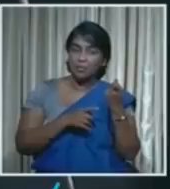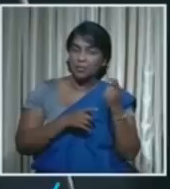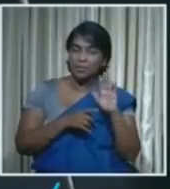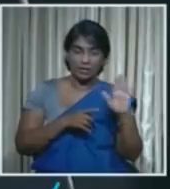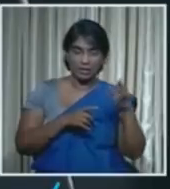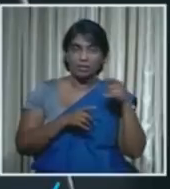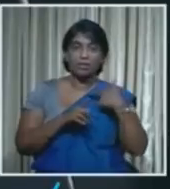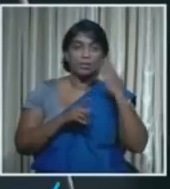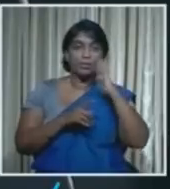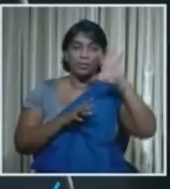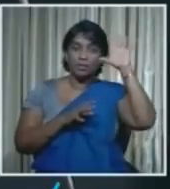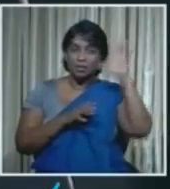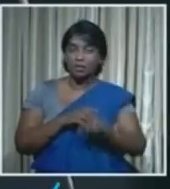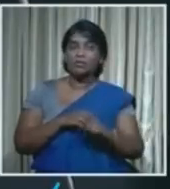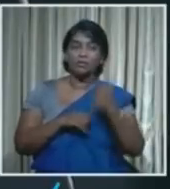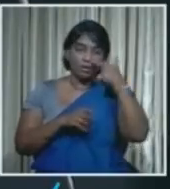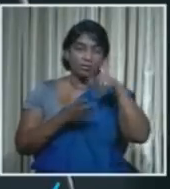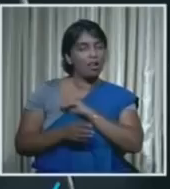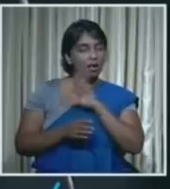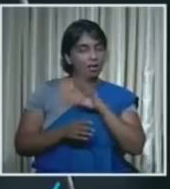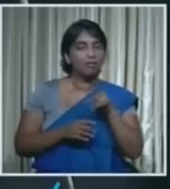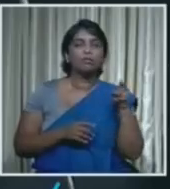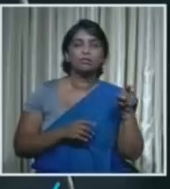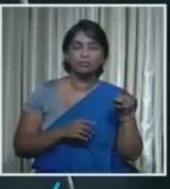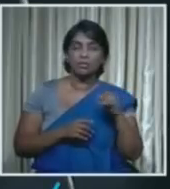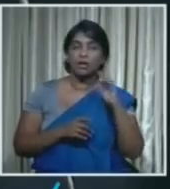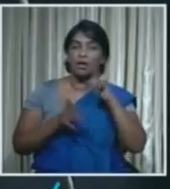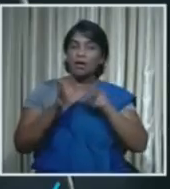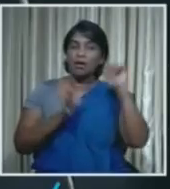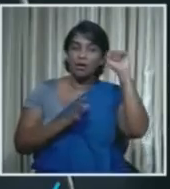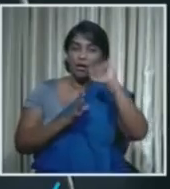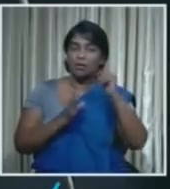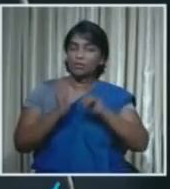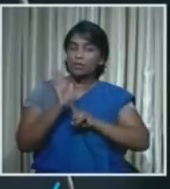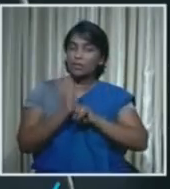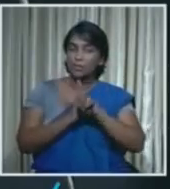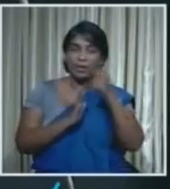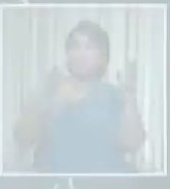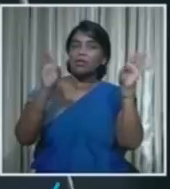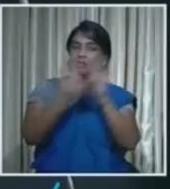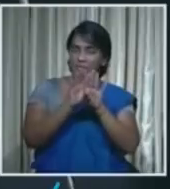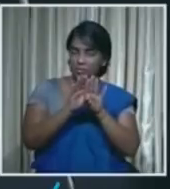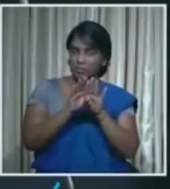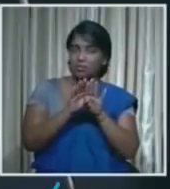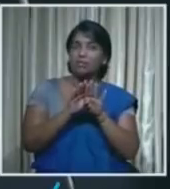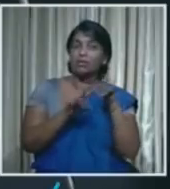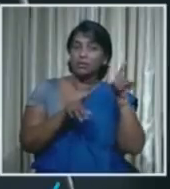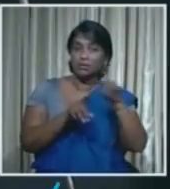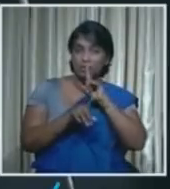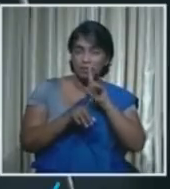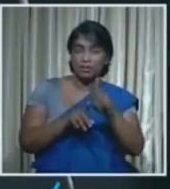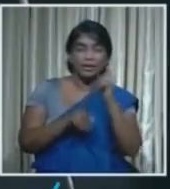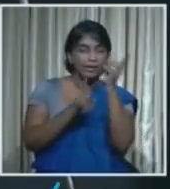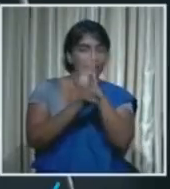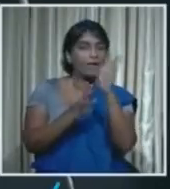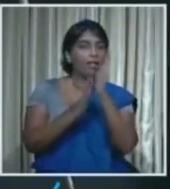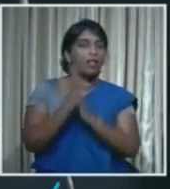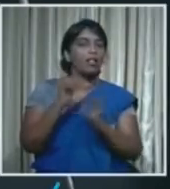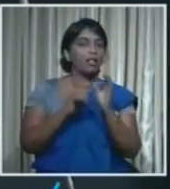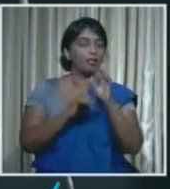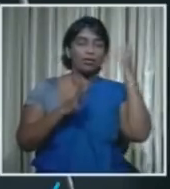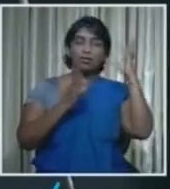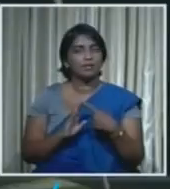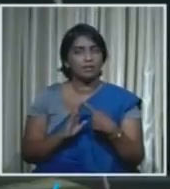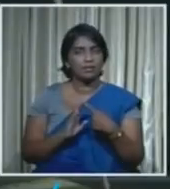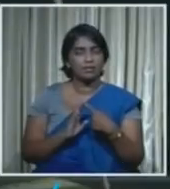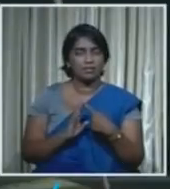ඇමතිතුමා පිට රටින් ගෙන්නන පිරිපහදු තෙල් ලාභයි කියමින් ආසියාවේ පැරිණිම තෙල් පිරිපහදුව වහලා දාලා එහෙම කියපු එකම ඇමති ලෙස ලෝක වාර්තාවකුත්